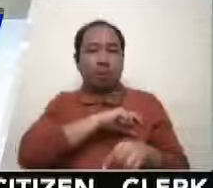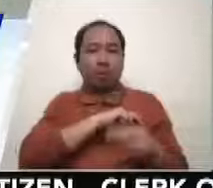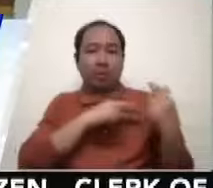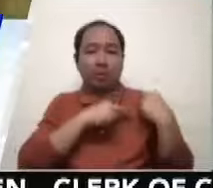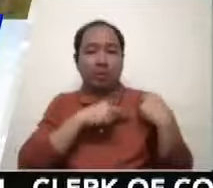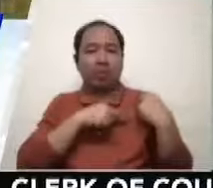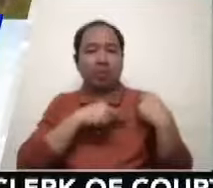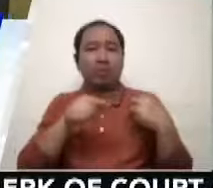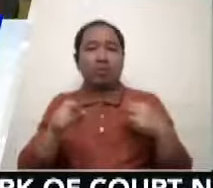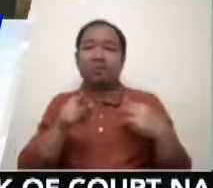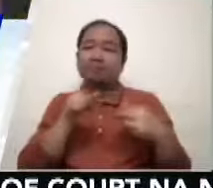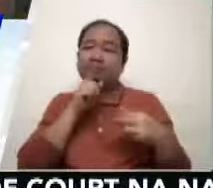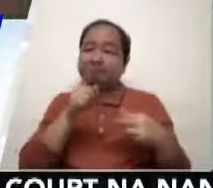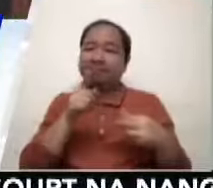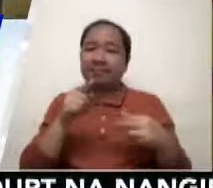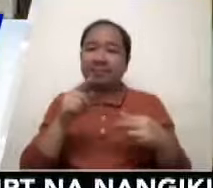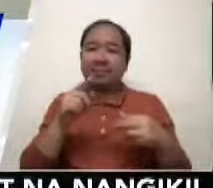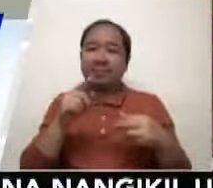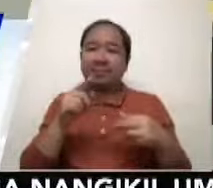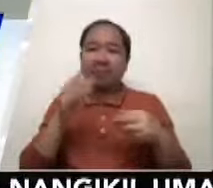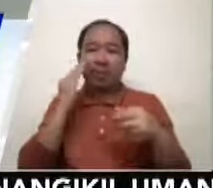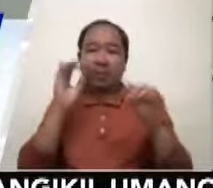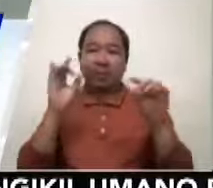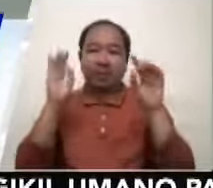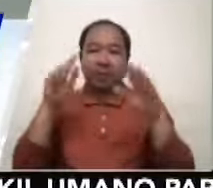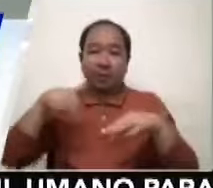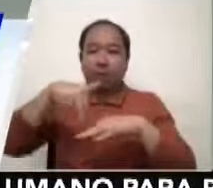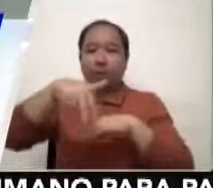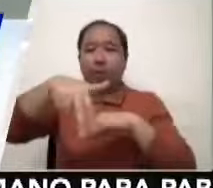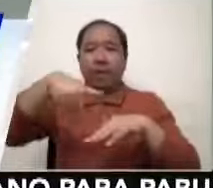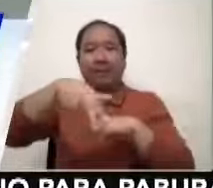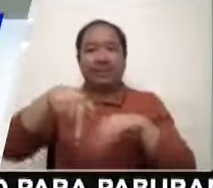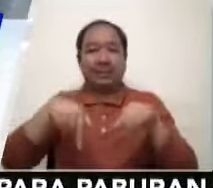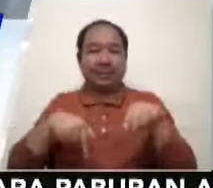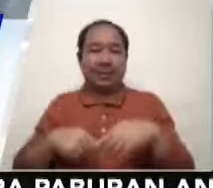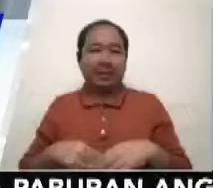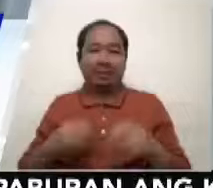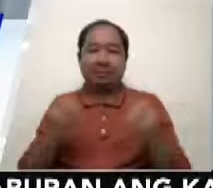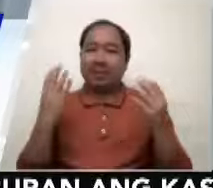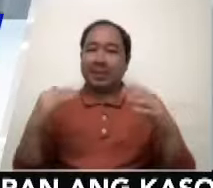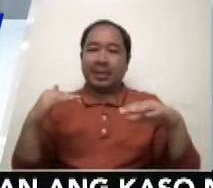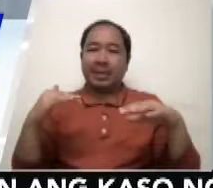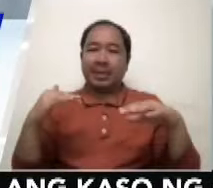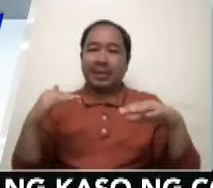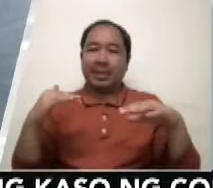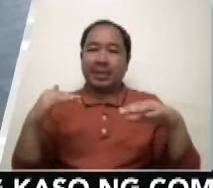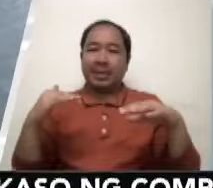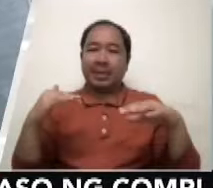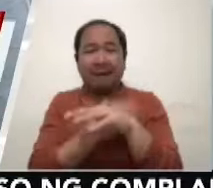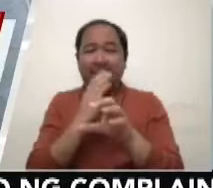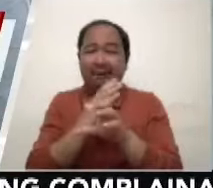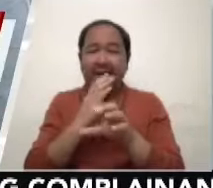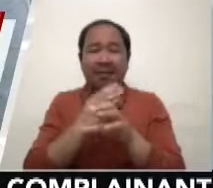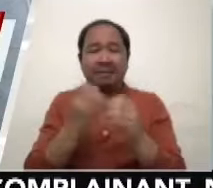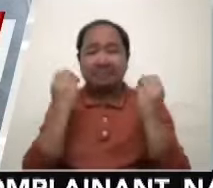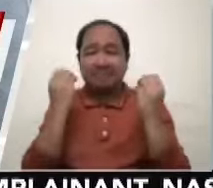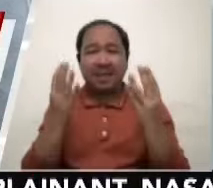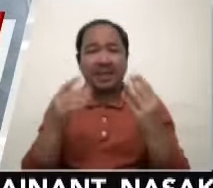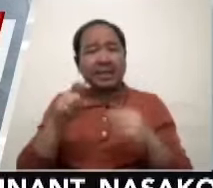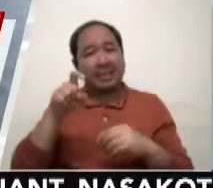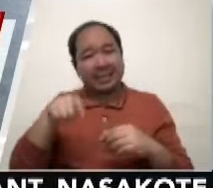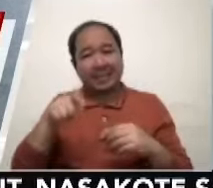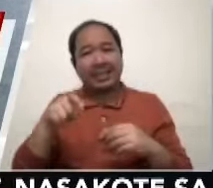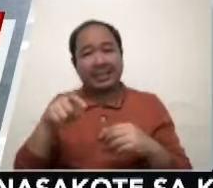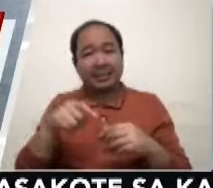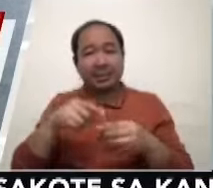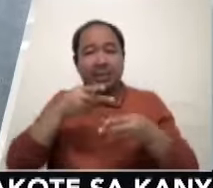aminadong delikado ang pagtawid doon. Napakadami pong sasakyan. Kailangan po talagang mabantayan po ang